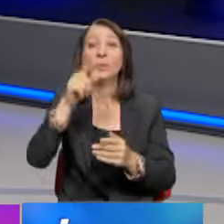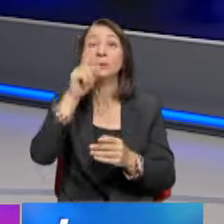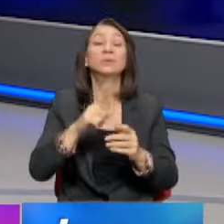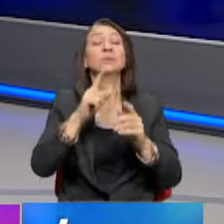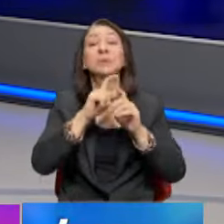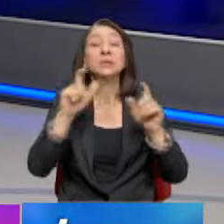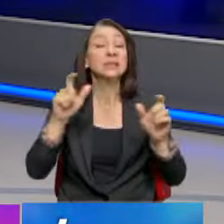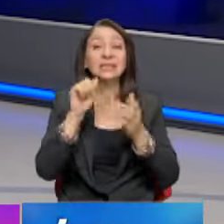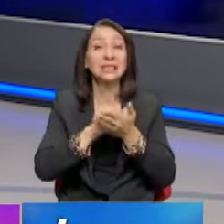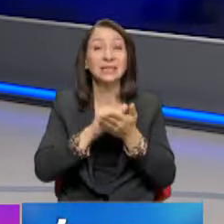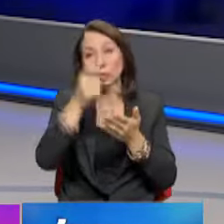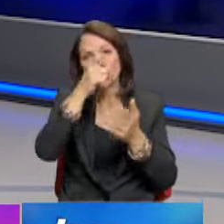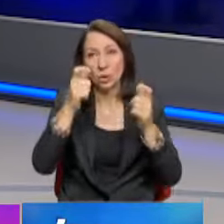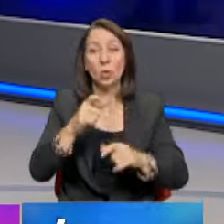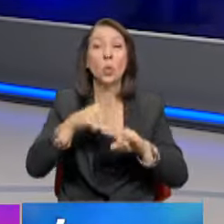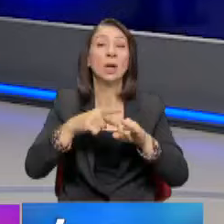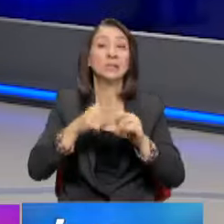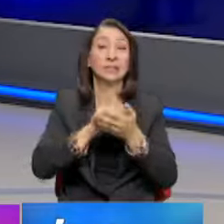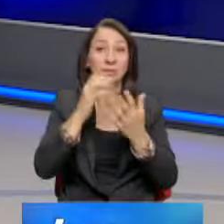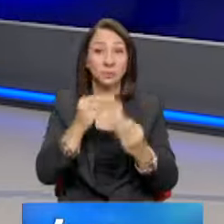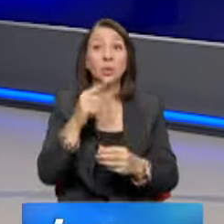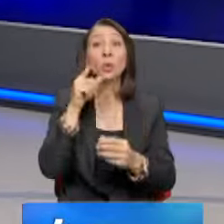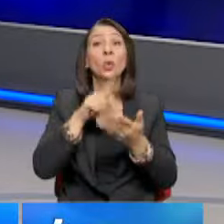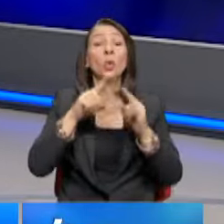ilk ulusal gazetesi Hürriyet gazetesi olacak.